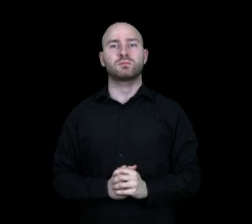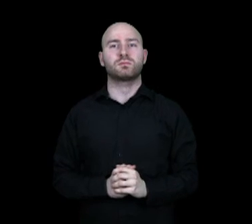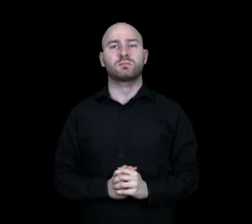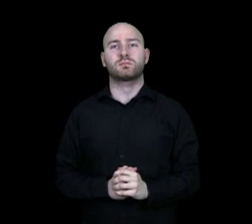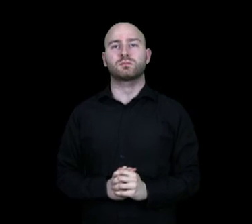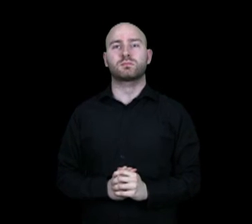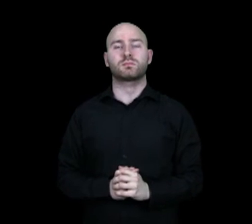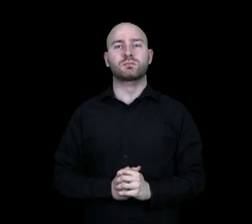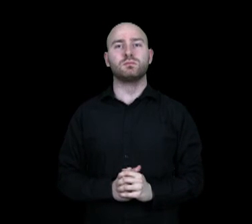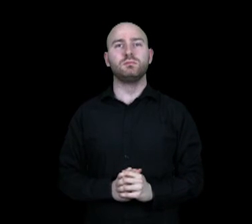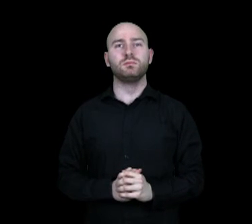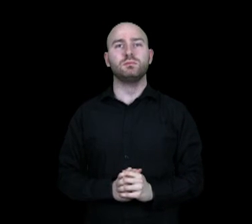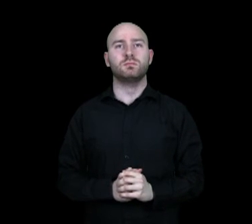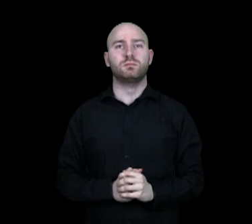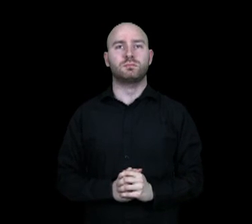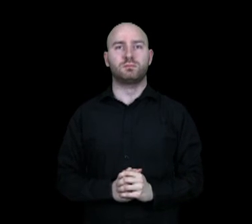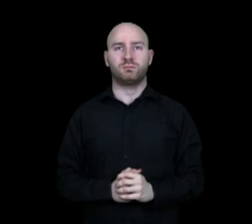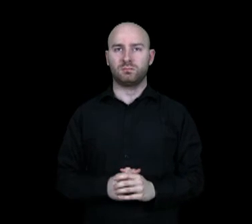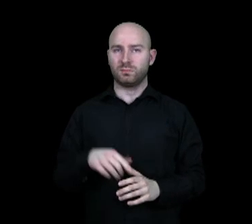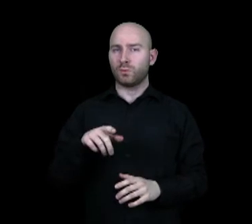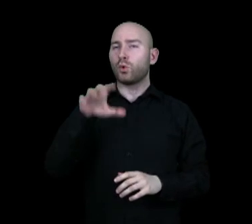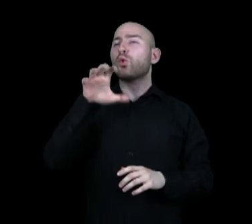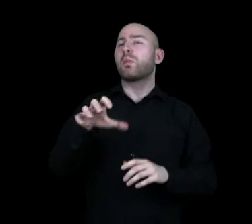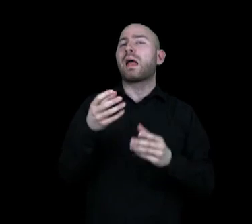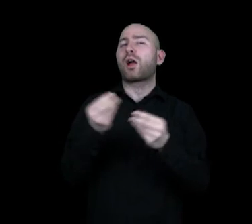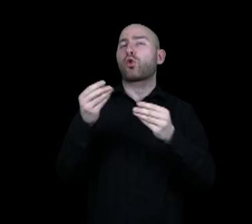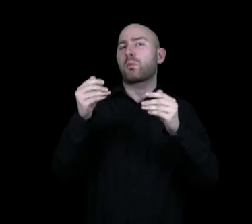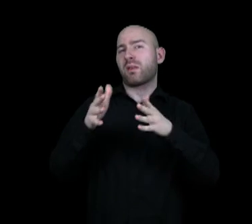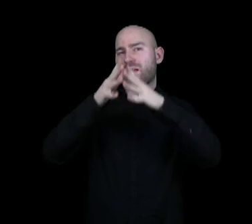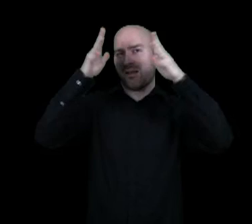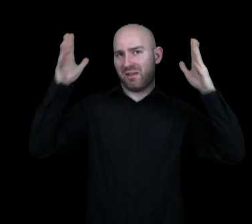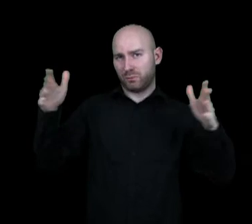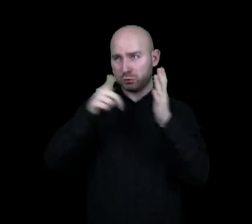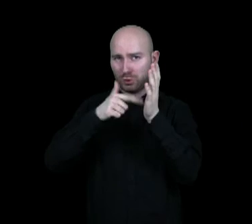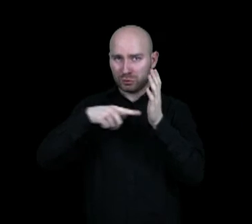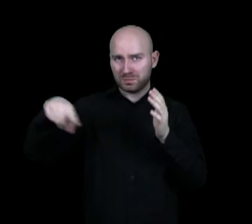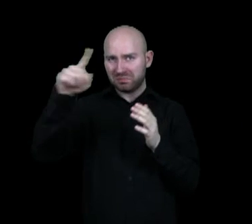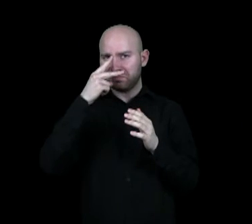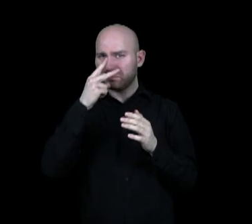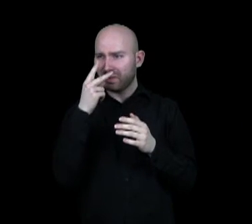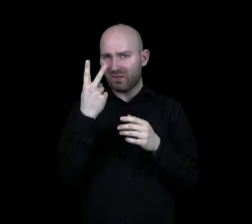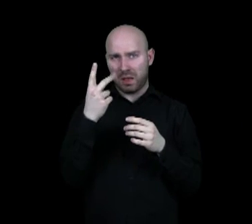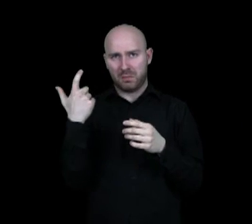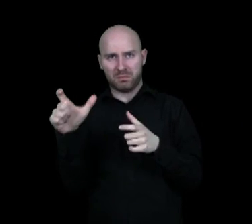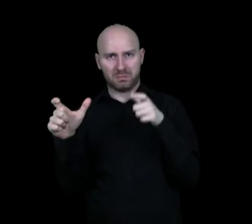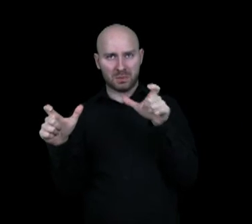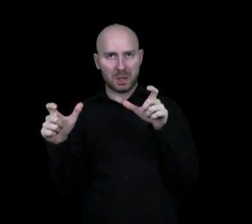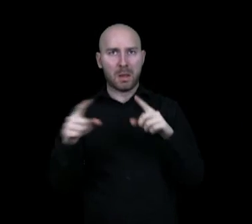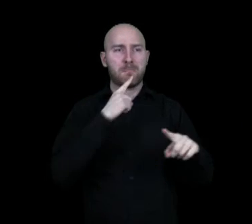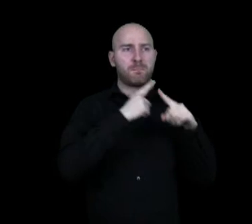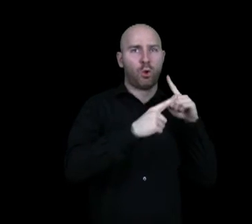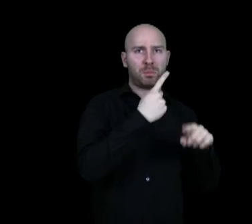W kręgach makroekonomicznych często usłyszycie dwa terminy. Polityka pieniężna i polityka fiskalna.